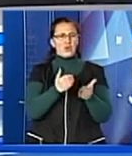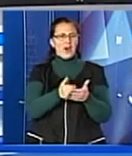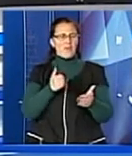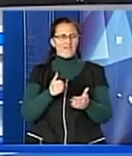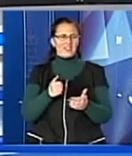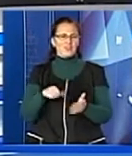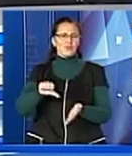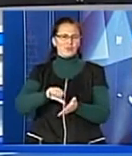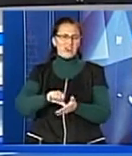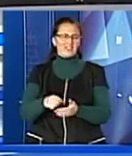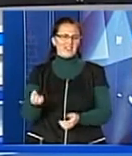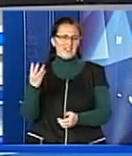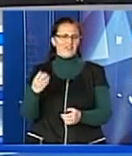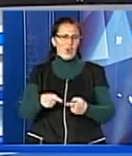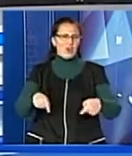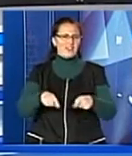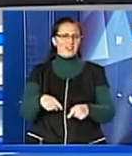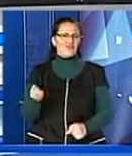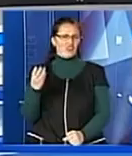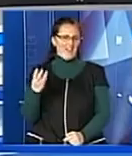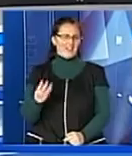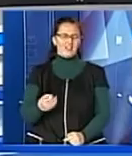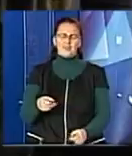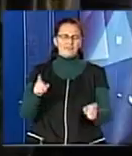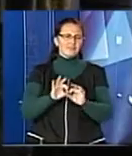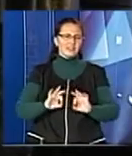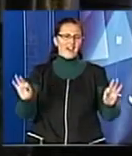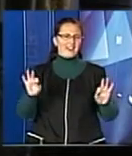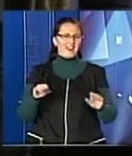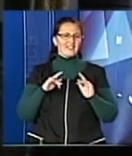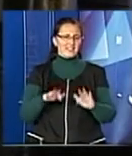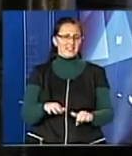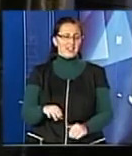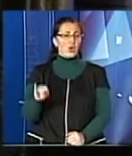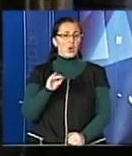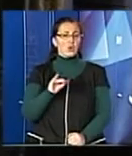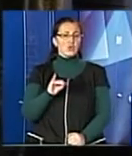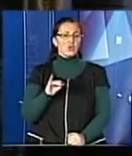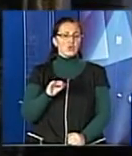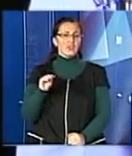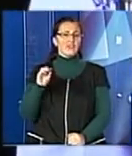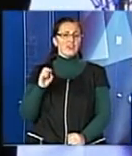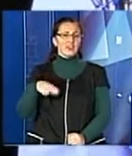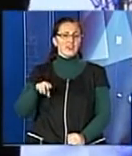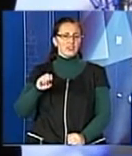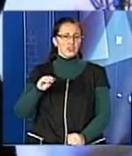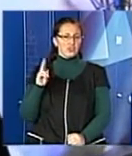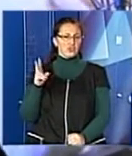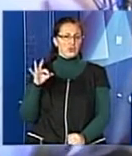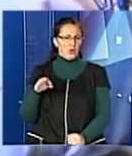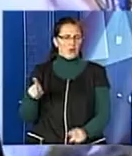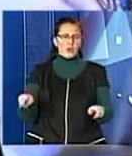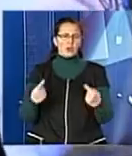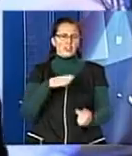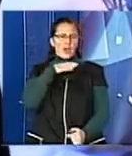доброти – саме так описують захід учасники. Юрій Федечко – благодійник із досвідом. Чоловік зорганізував не один